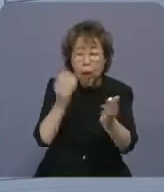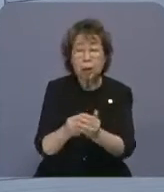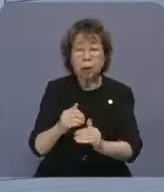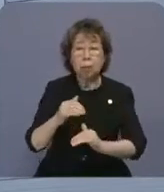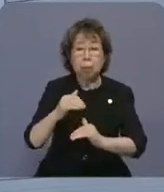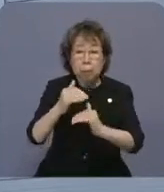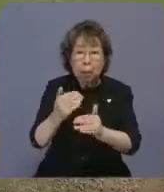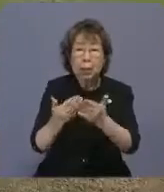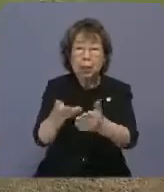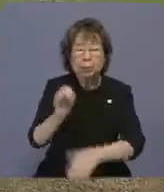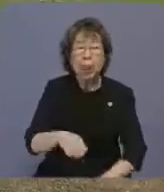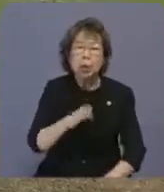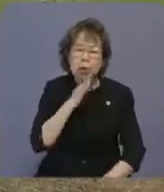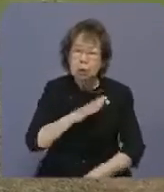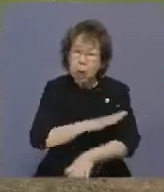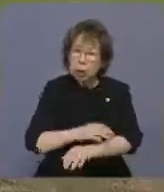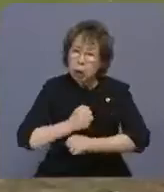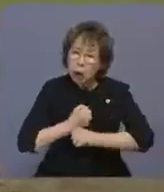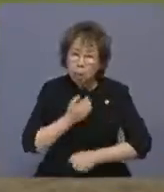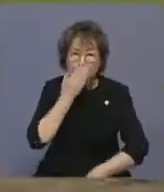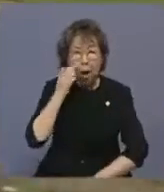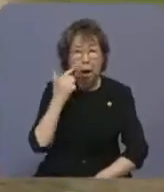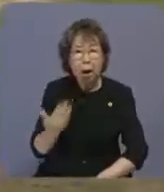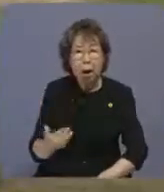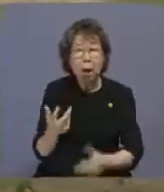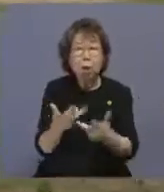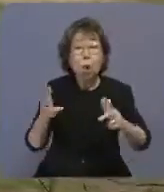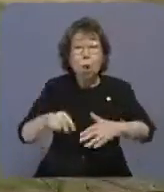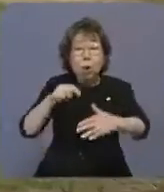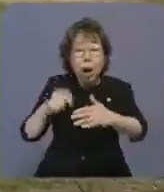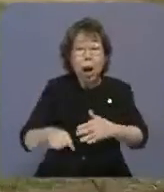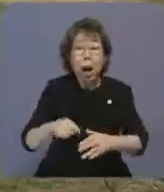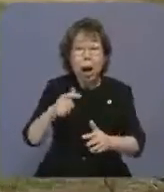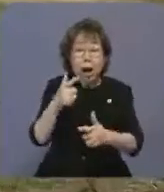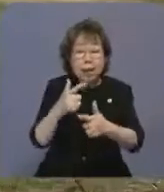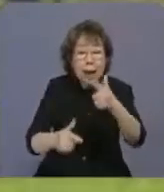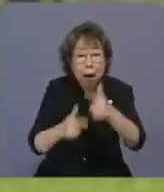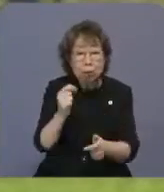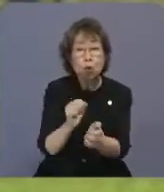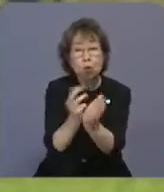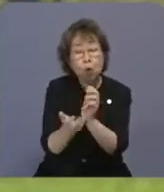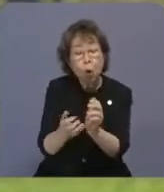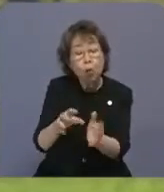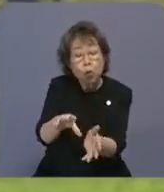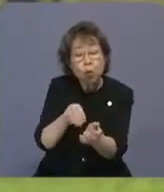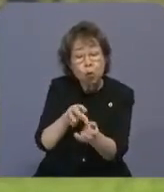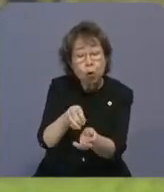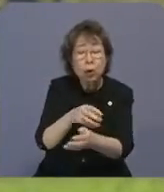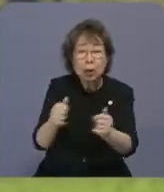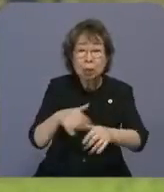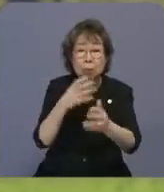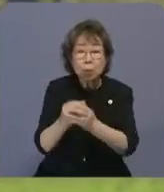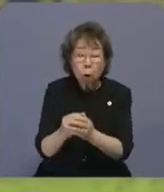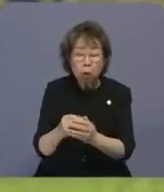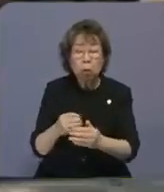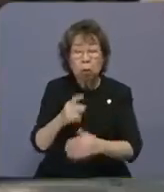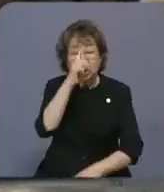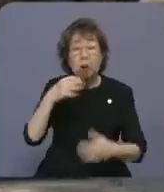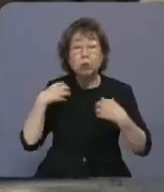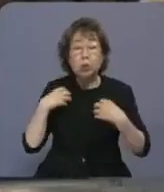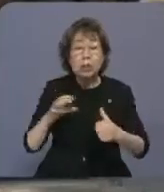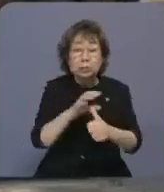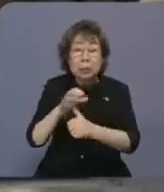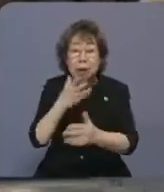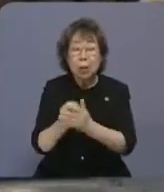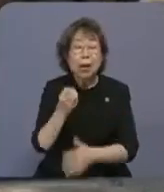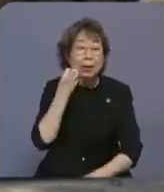내놨는데 제대로 지켜졌을까? 이 공원 안에서 나무나 꽃밭 등을 관리하는 노동자는 산업안전보건법에 따라